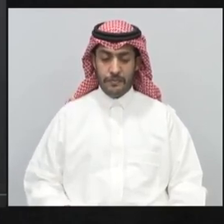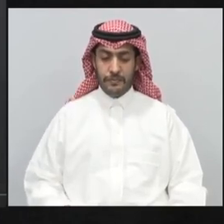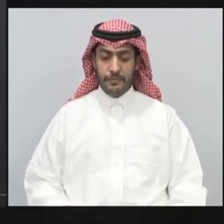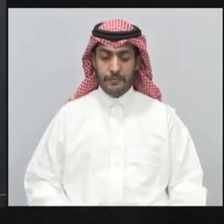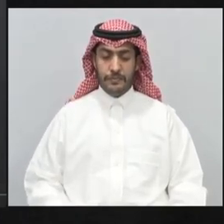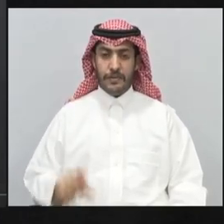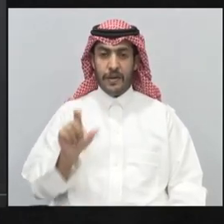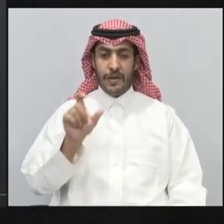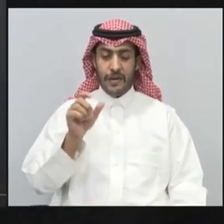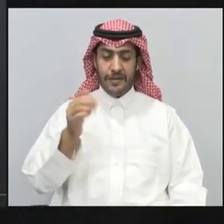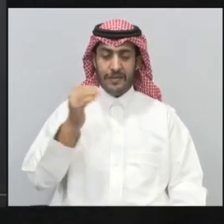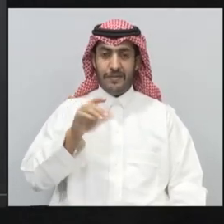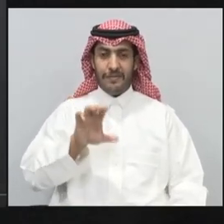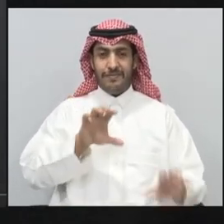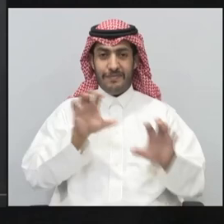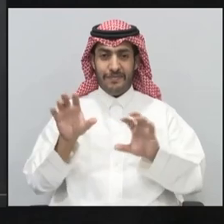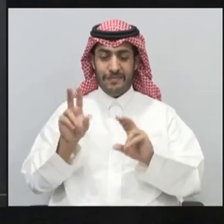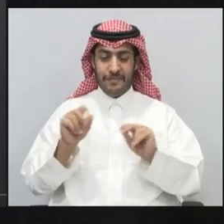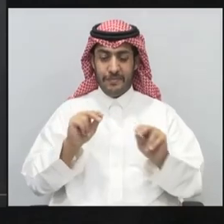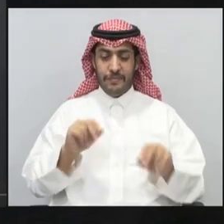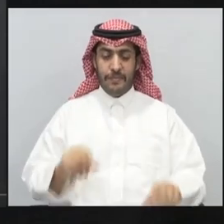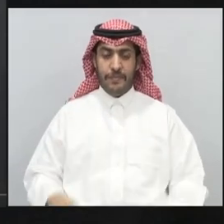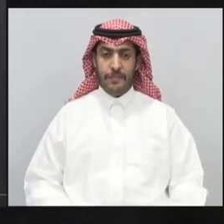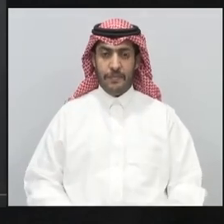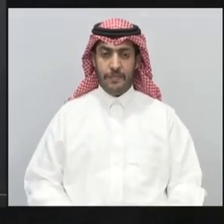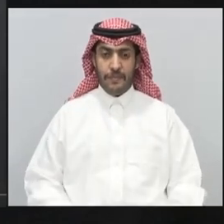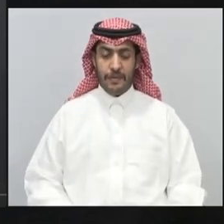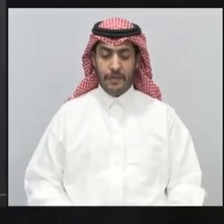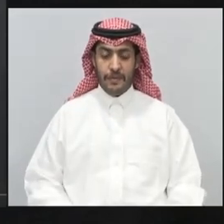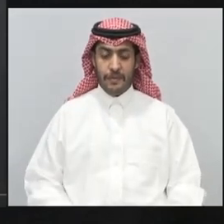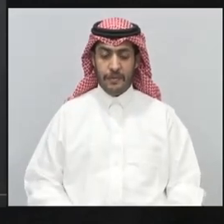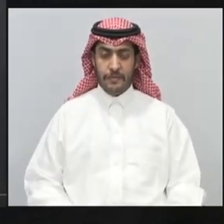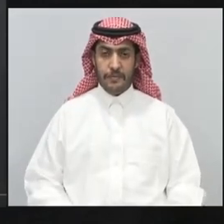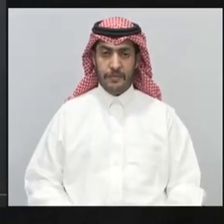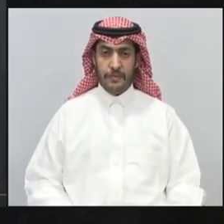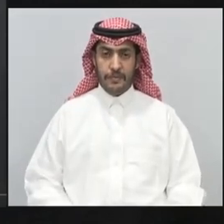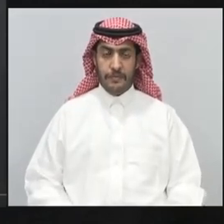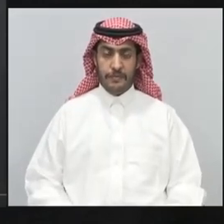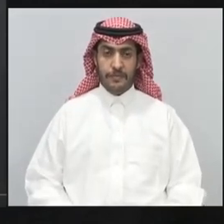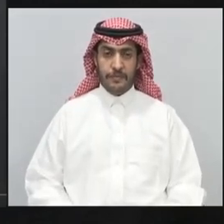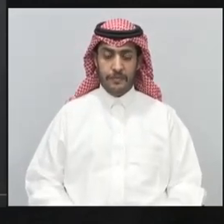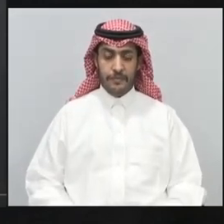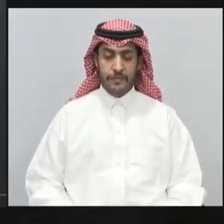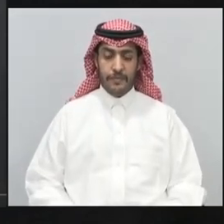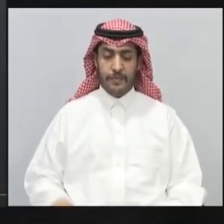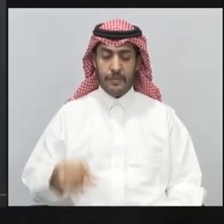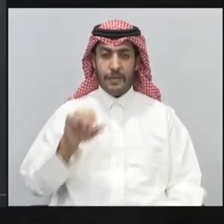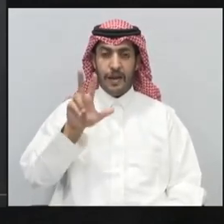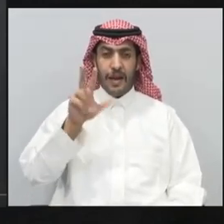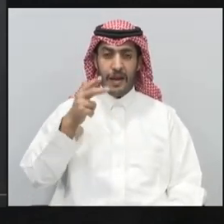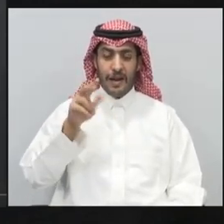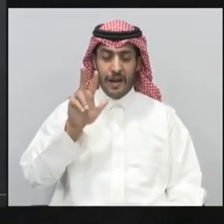نعمه حمايه البيئه القائمون على منظماتها فالقائمون هم المخصوص او هو المخصوص